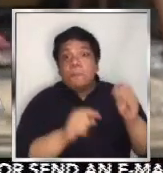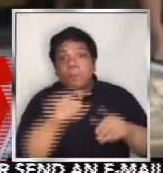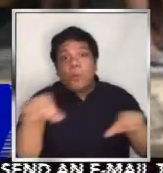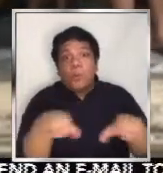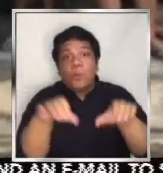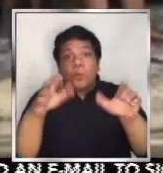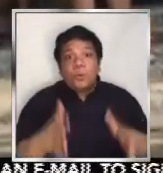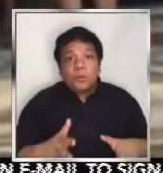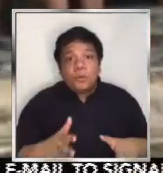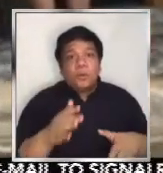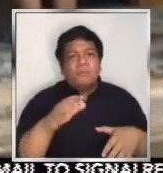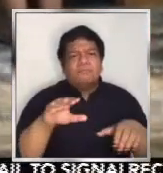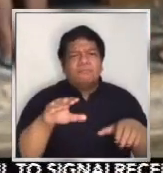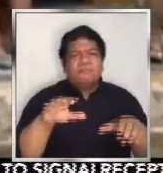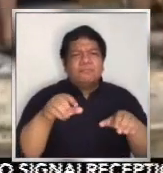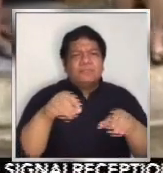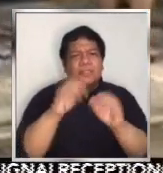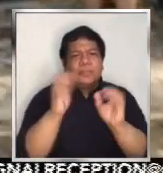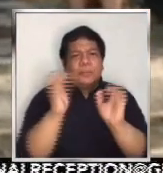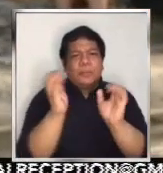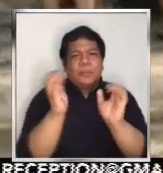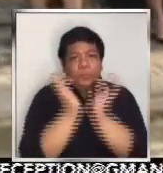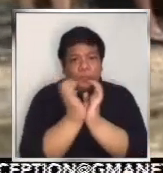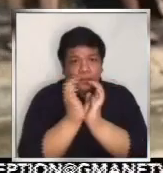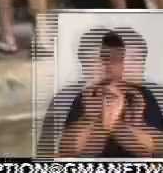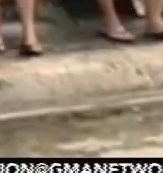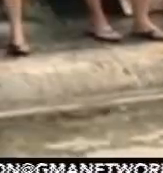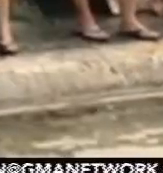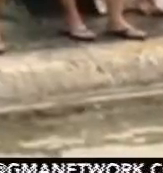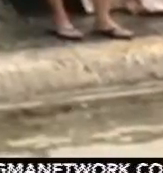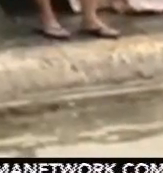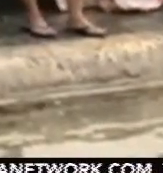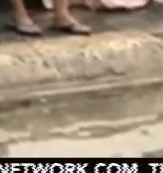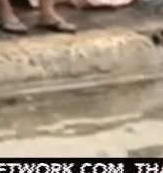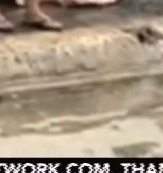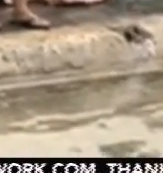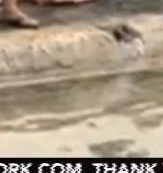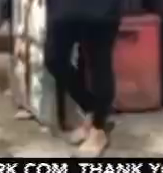sa Super Radio DZDB, Mark Makalalad, nakatutok, 24 oras.